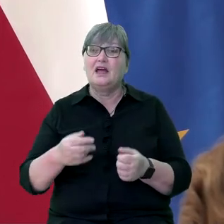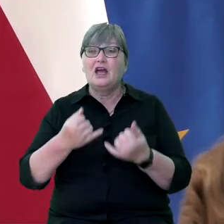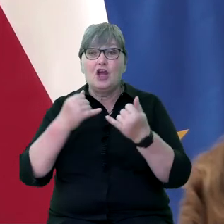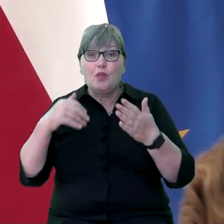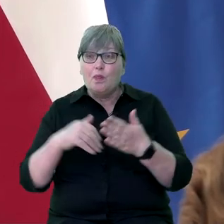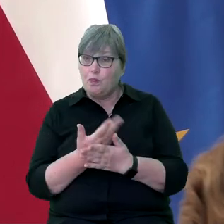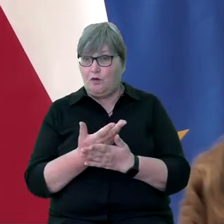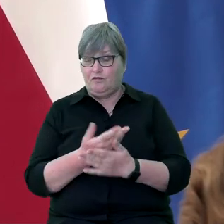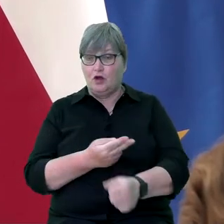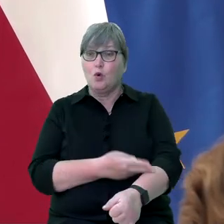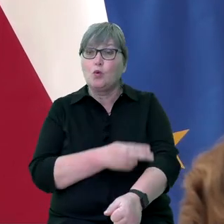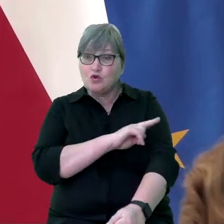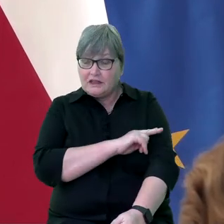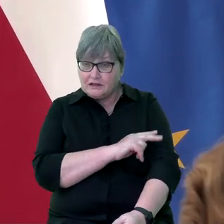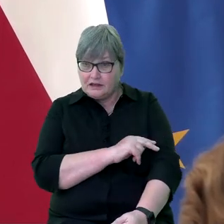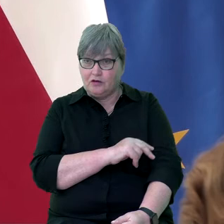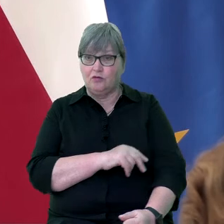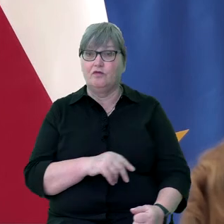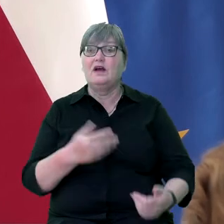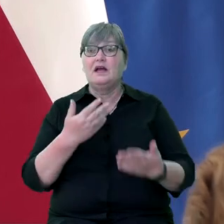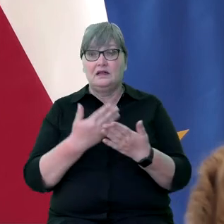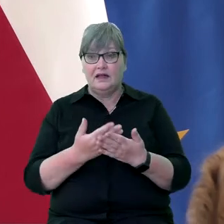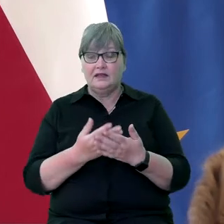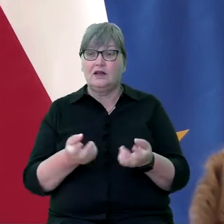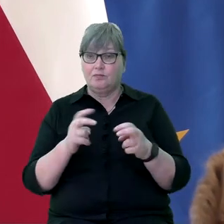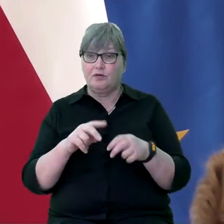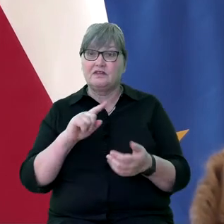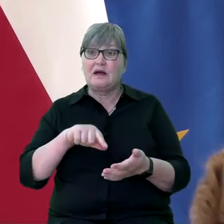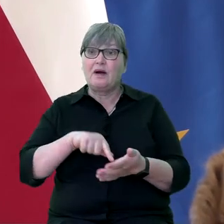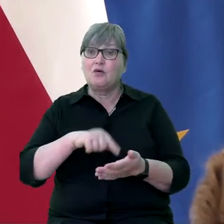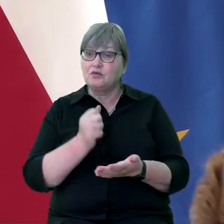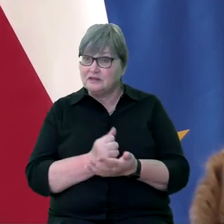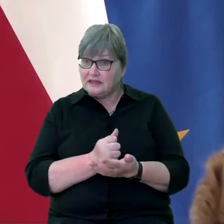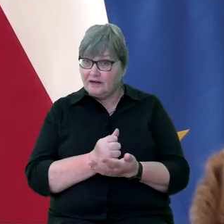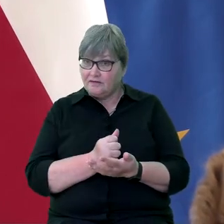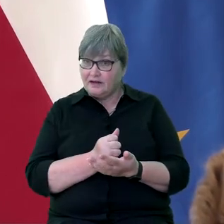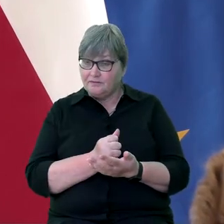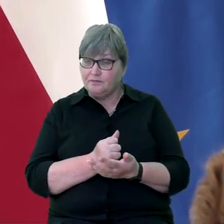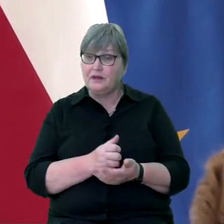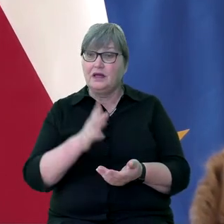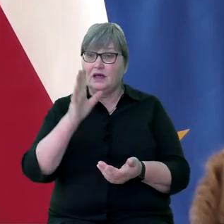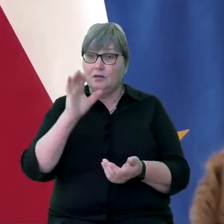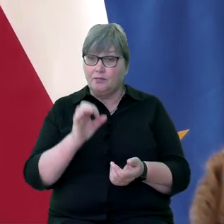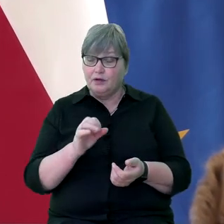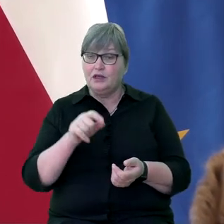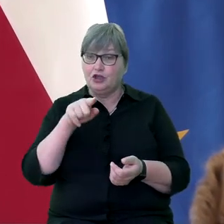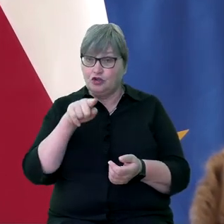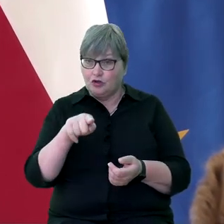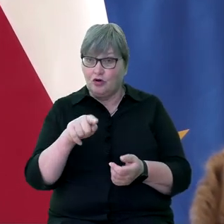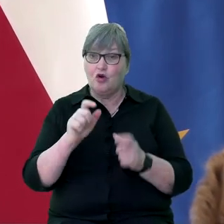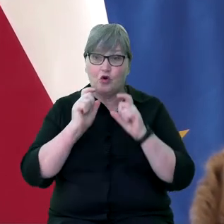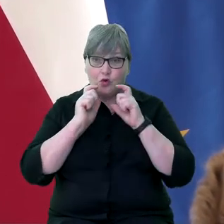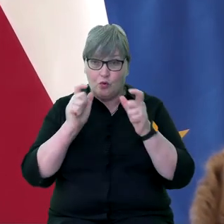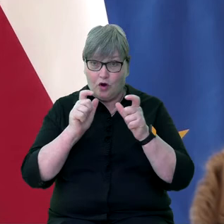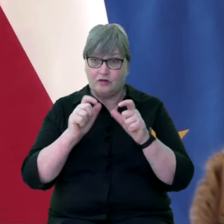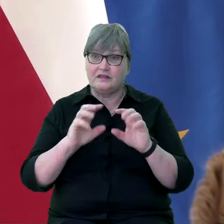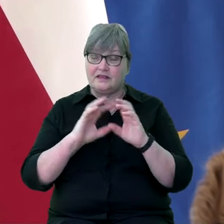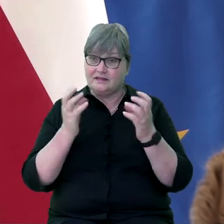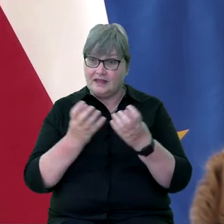podjęto pracę nad ustawą o Państwowej Służbie Cywilnej, która głosami posłów Sejmu Ustawodawczego została uchwalona w